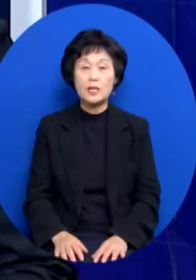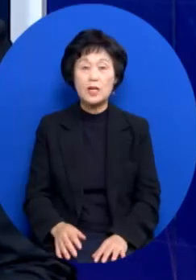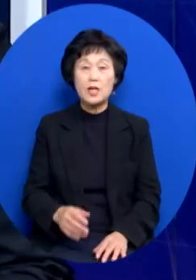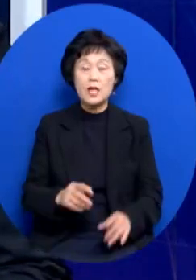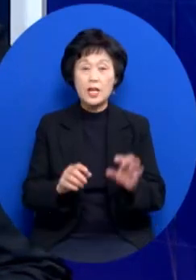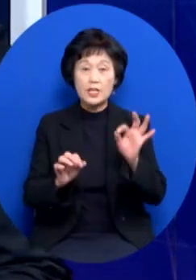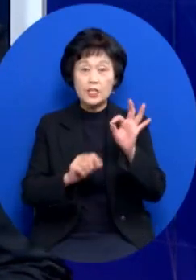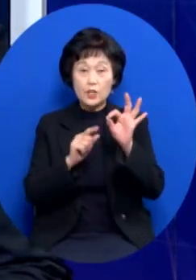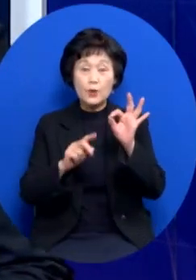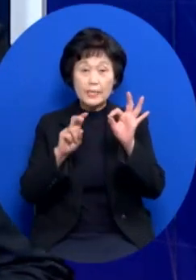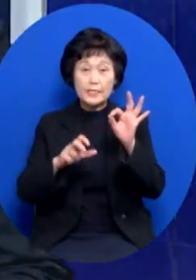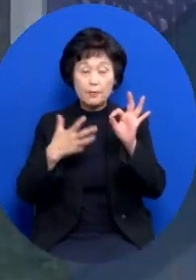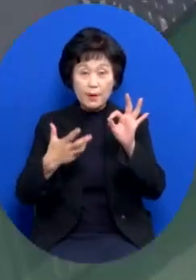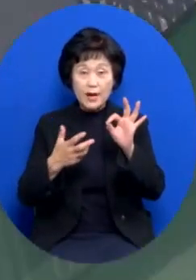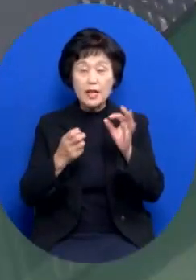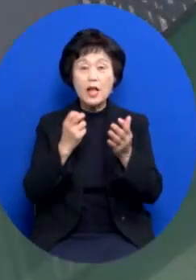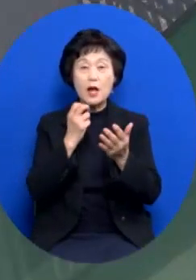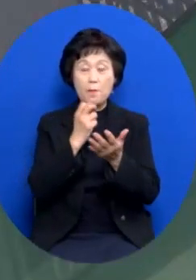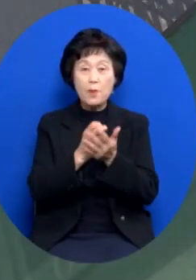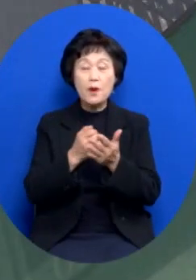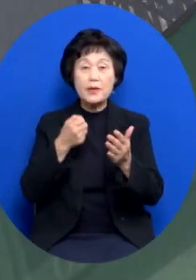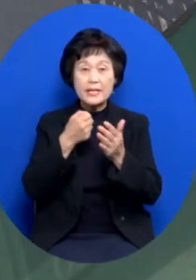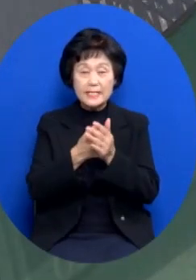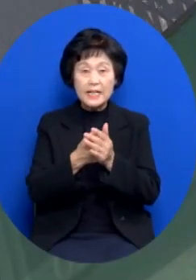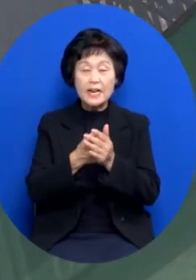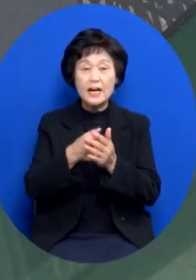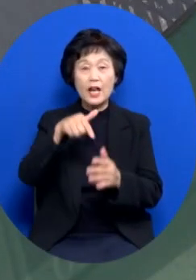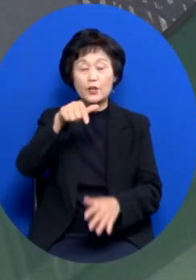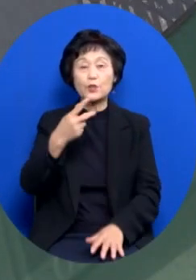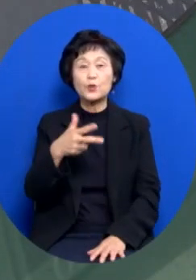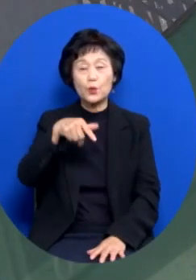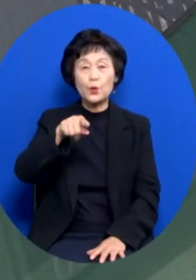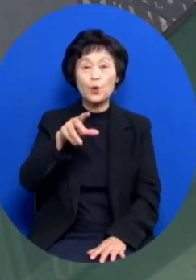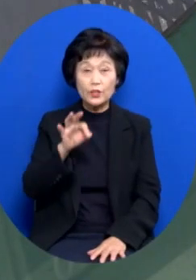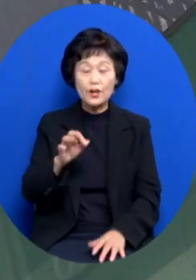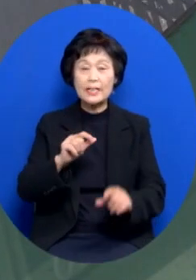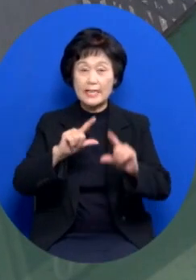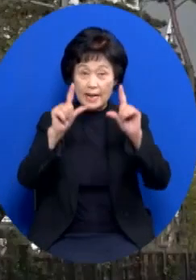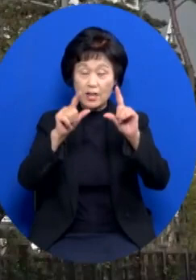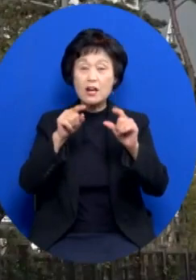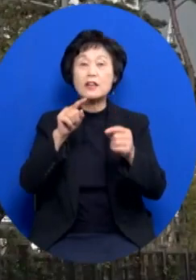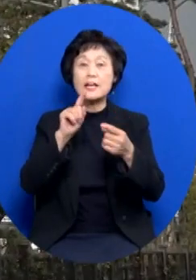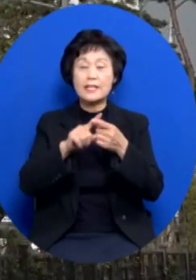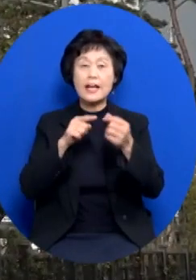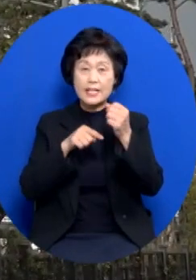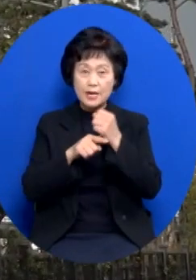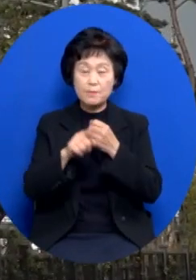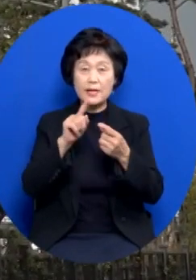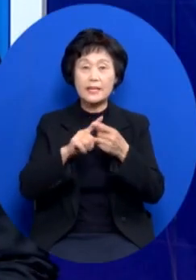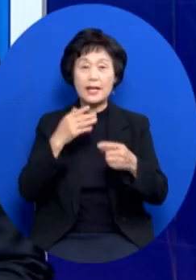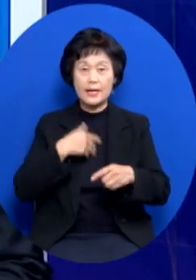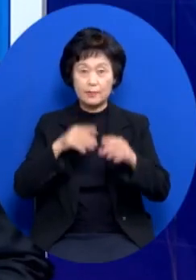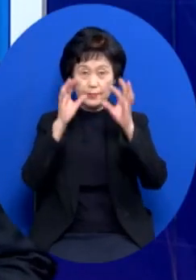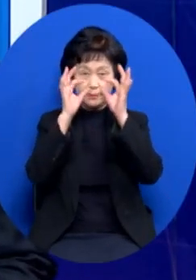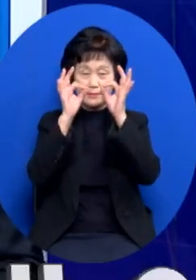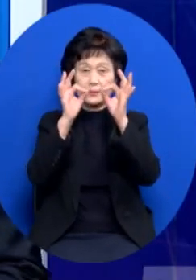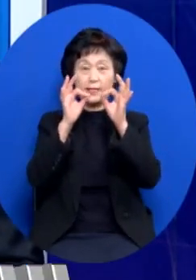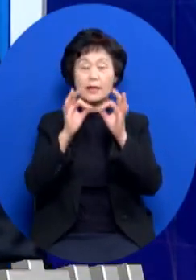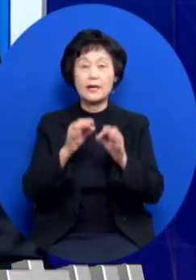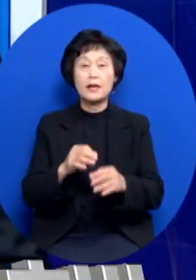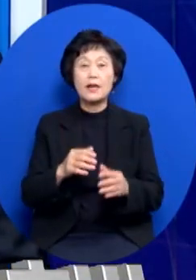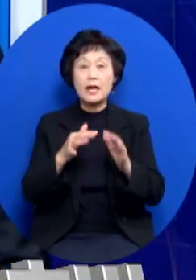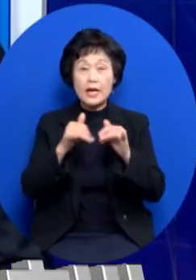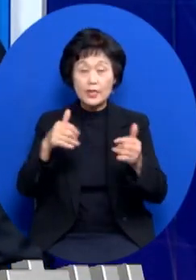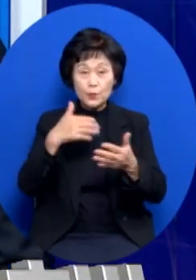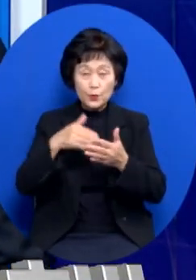10월 28일은 법정 기념일인 교정의 날입니다. 교정의 날을 맞아 교정의 의미에 대해 알아보겠습니다. 인구